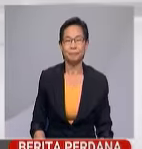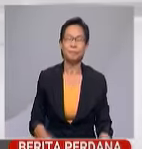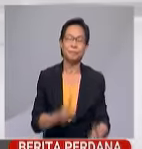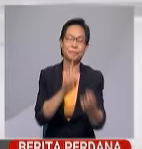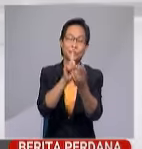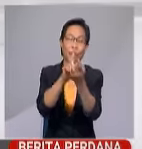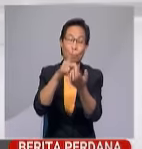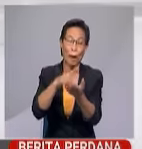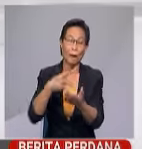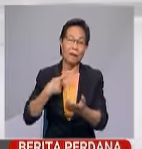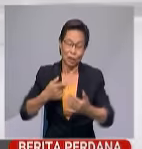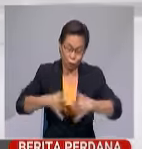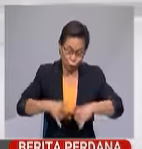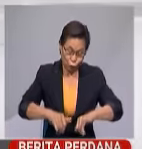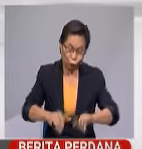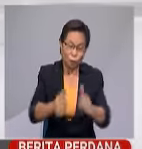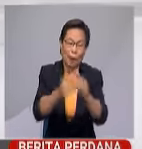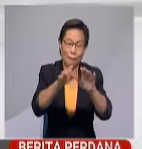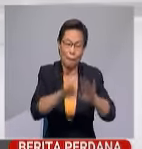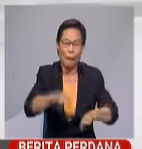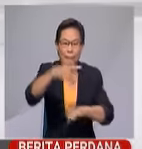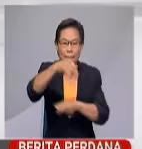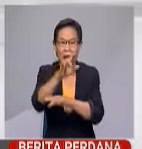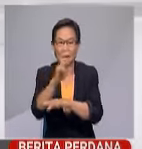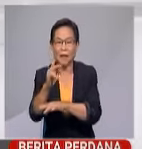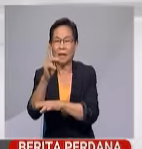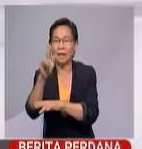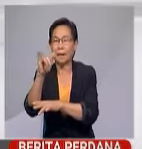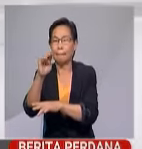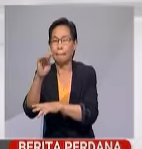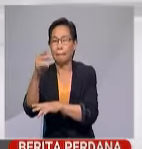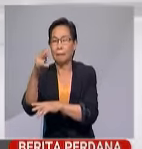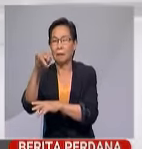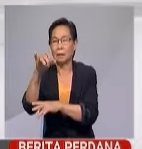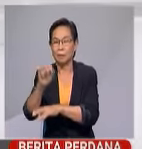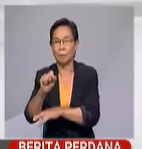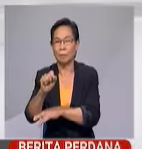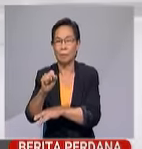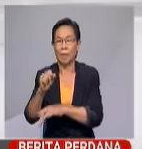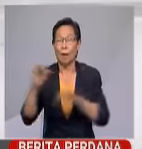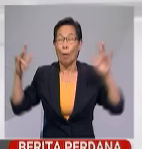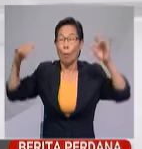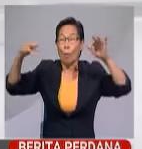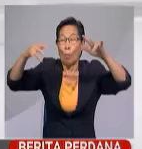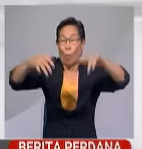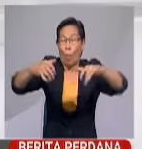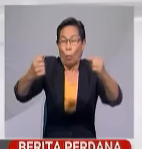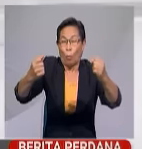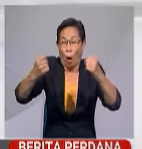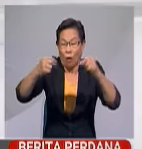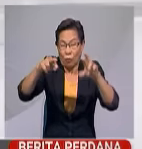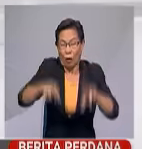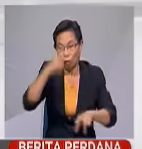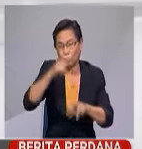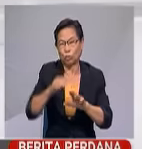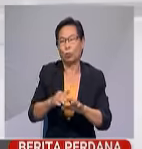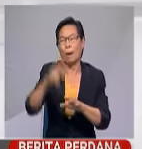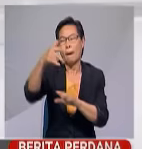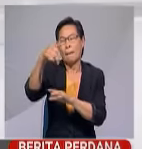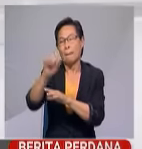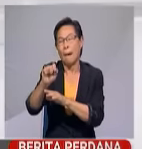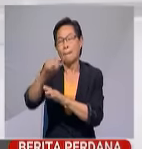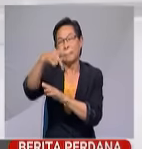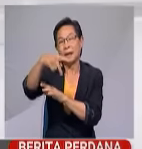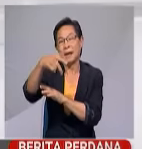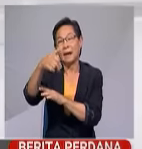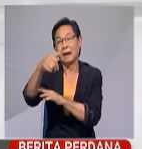Bersua kembali, kita teruskan dengan perkembangan PRK Kimanis, Perhimpunan Solidariti Rakyat untuk menolak PAS Sementara Sabah